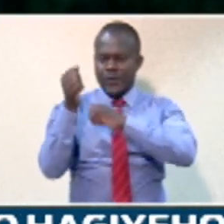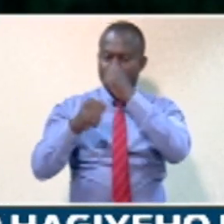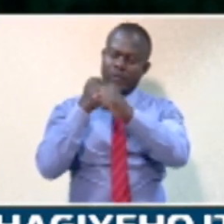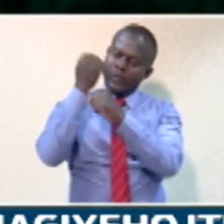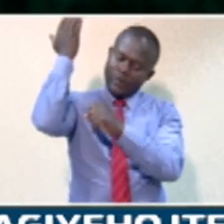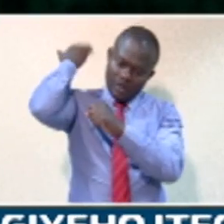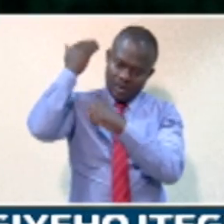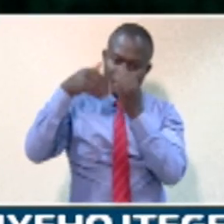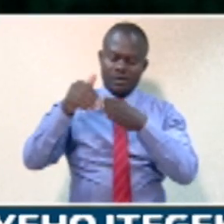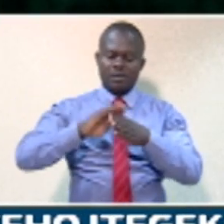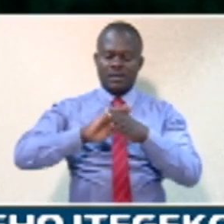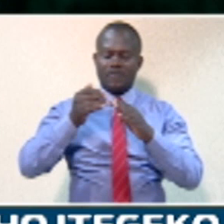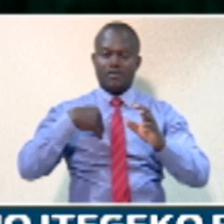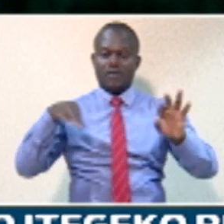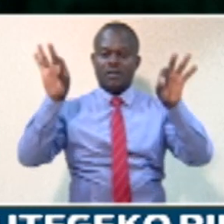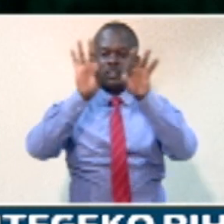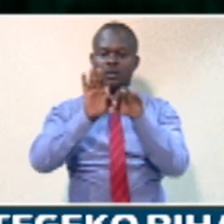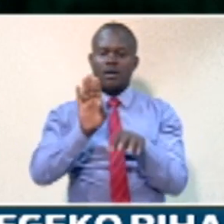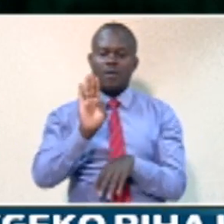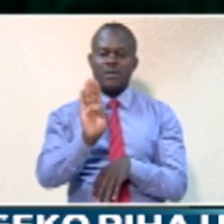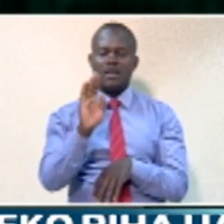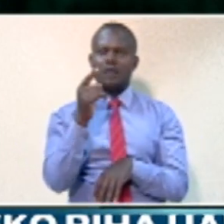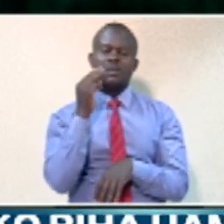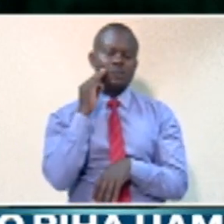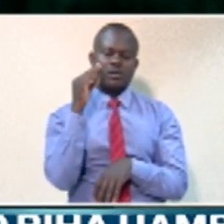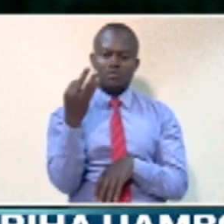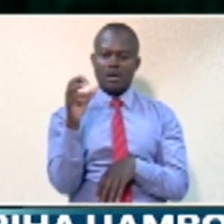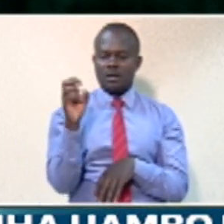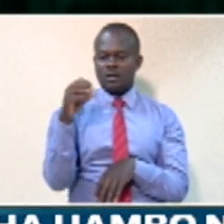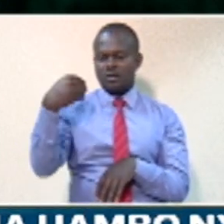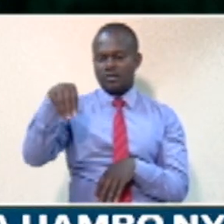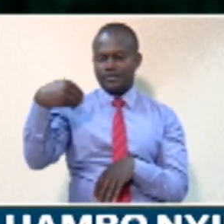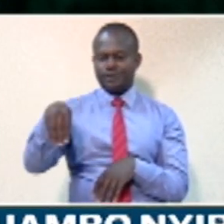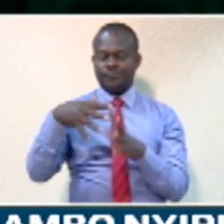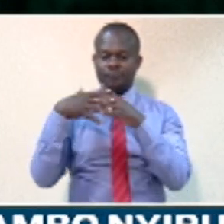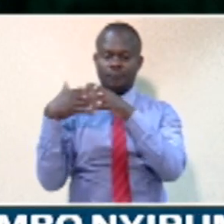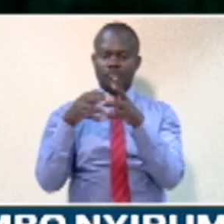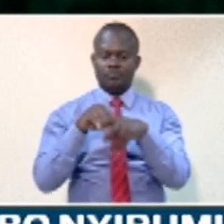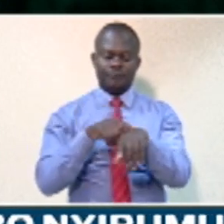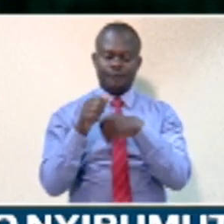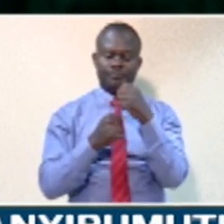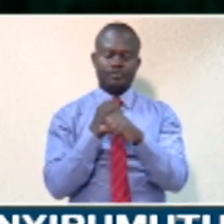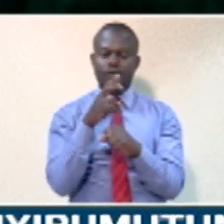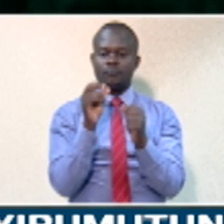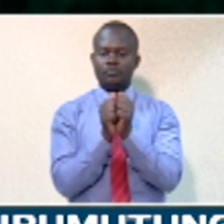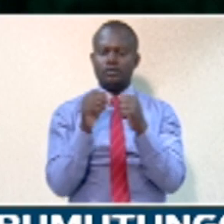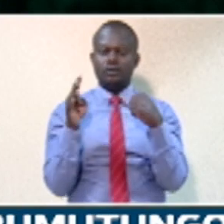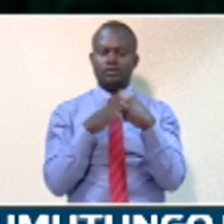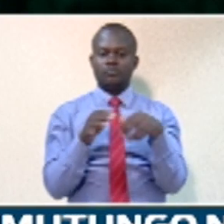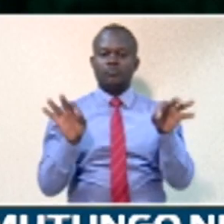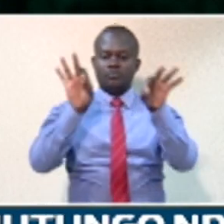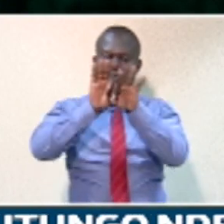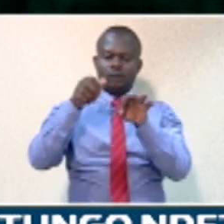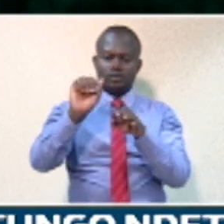2020 ishoramari ryari rifite agaciro ka miliyari imwe na miliyoni 300 z'amadolari mu gihe mu mwaka wa 2019 agaciro karyo